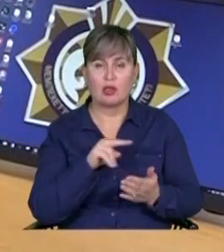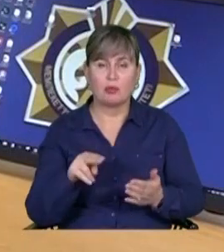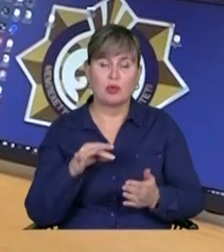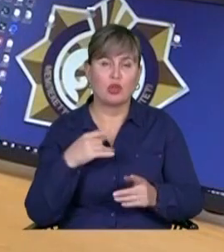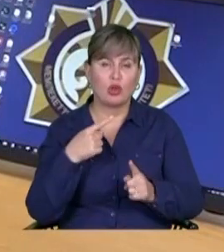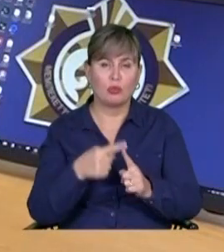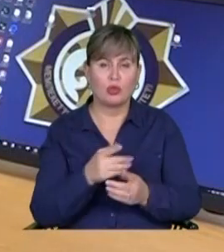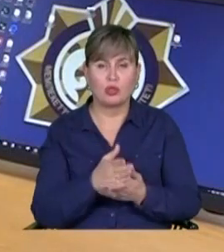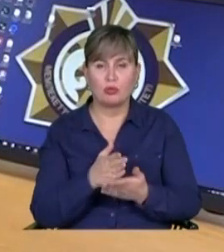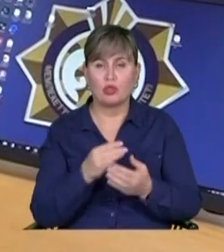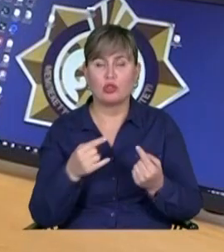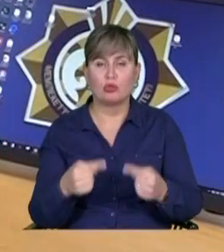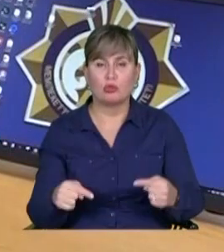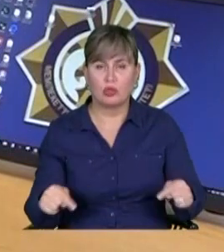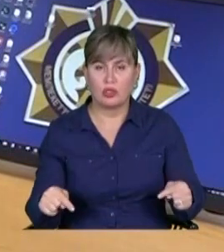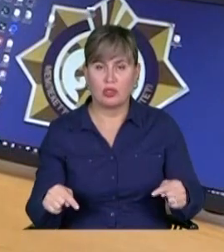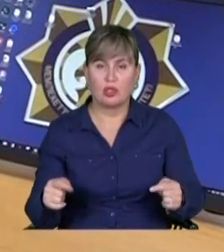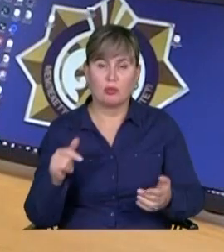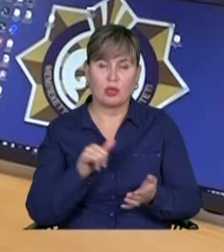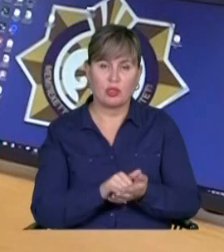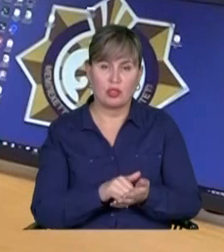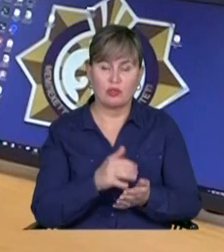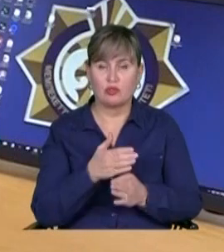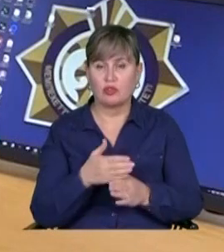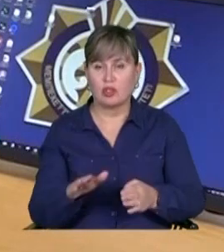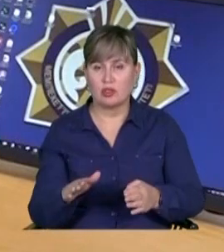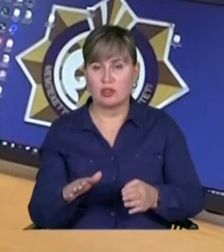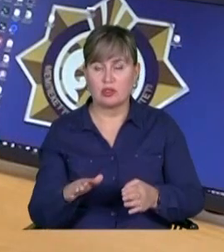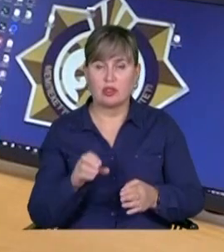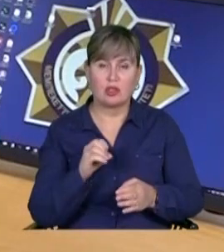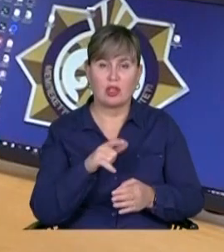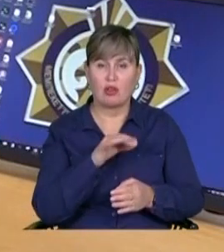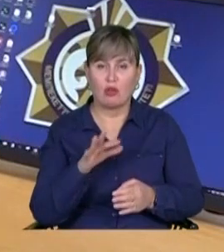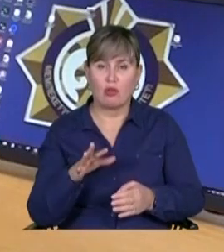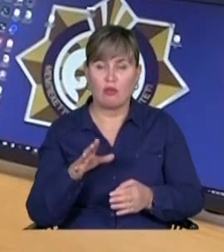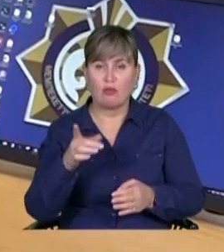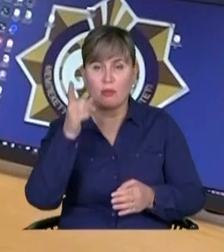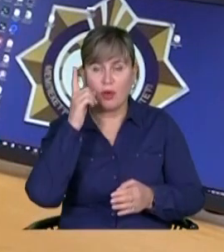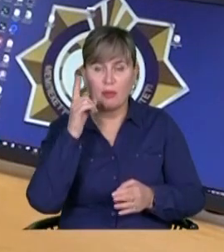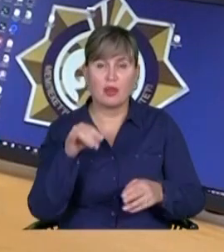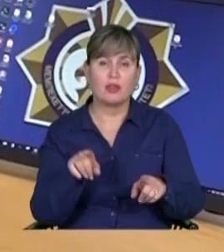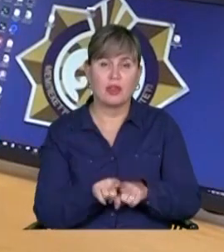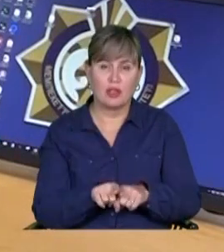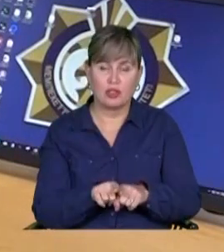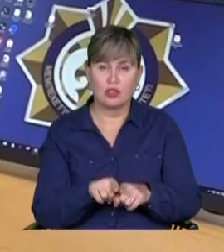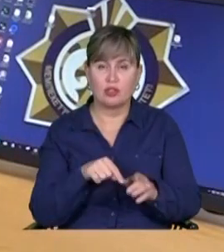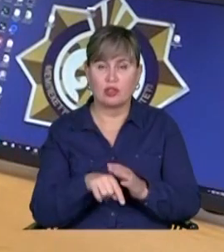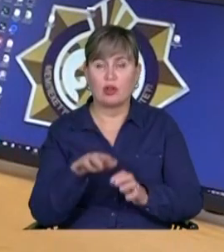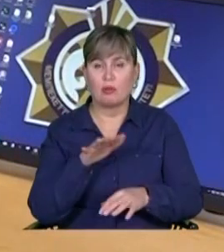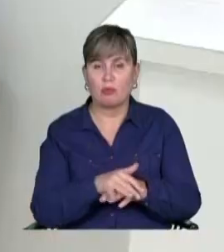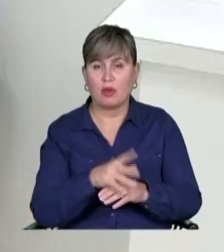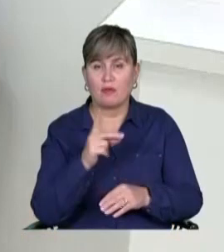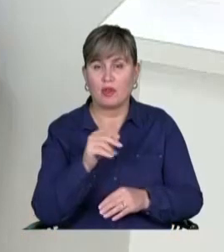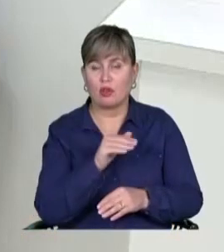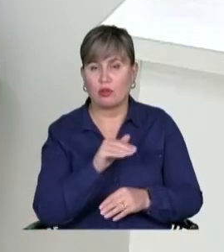того, имеются и другие приложения, в частности, ЕГОВ МОБАЙЛ, а также приложение банка второго